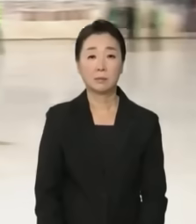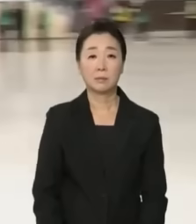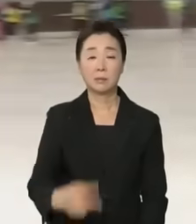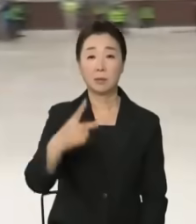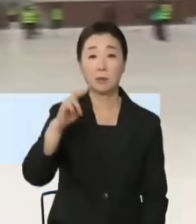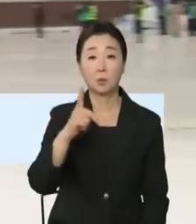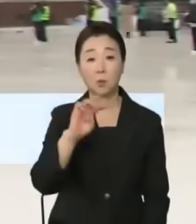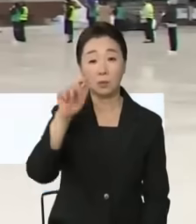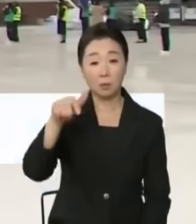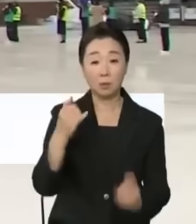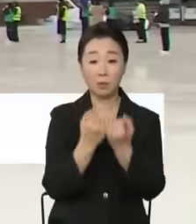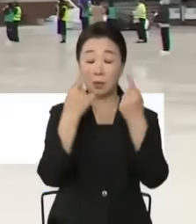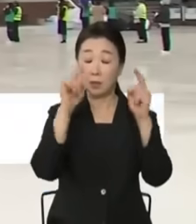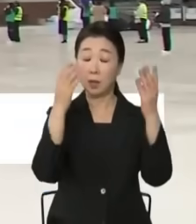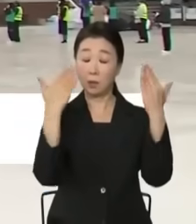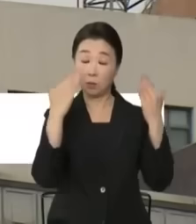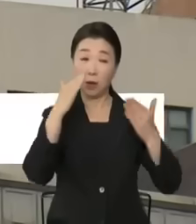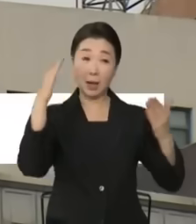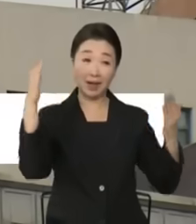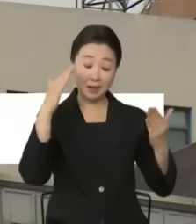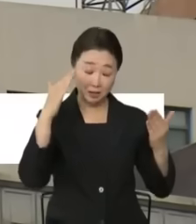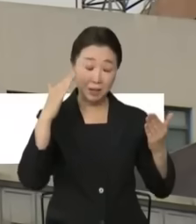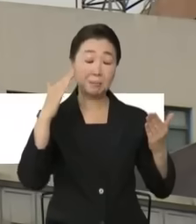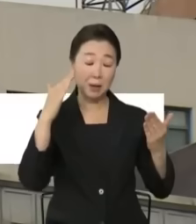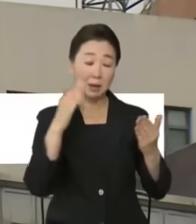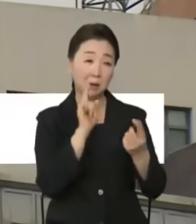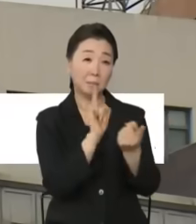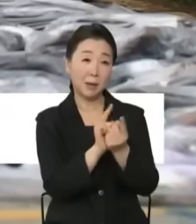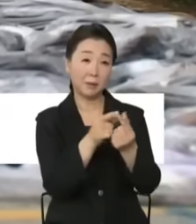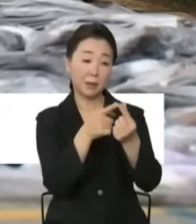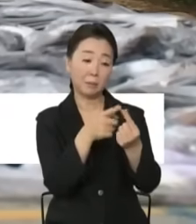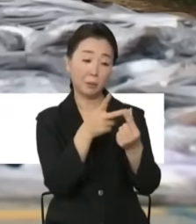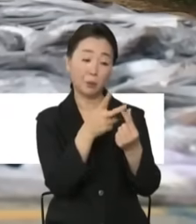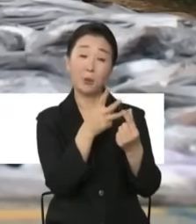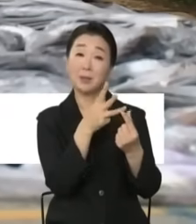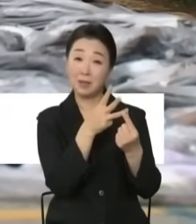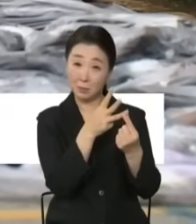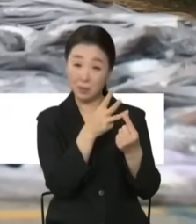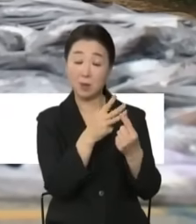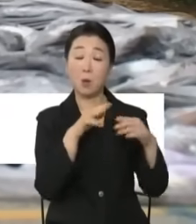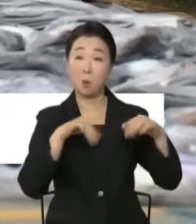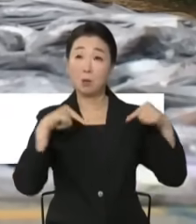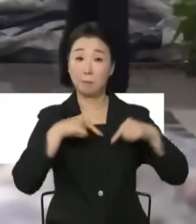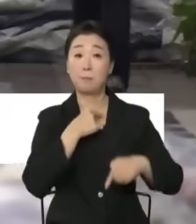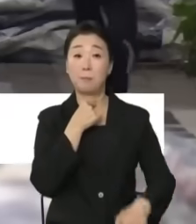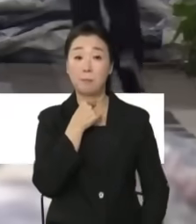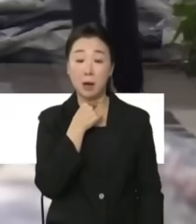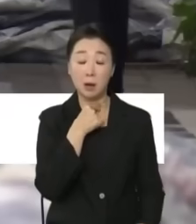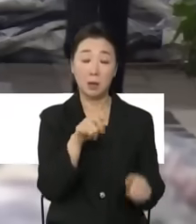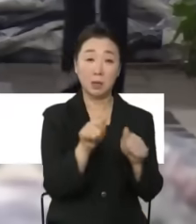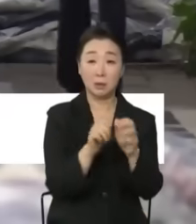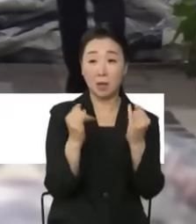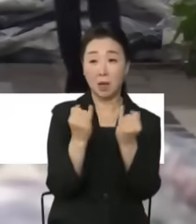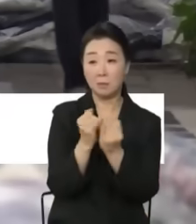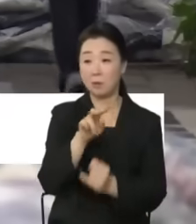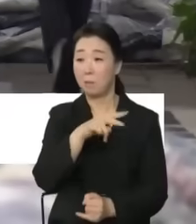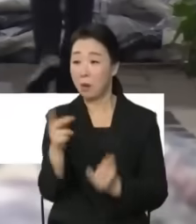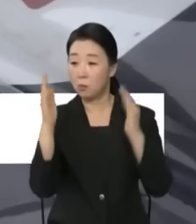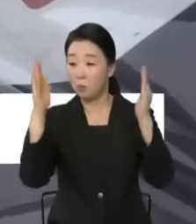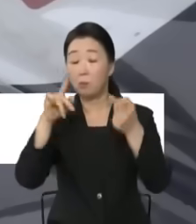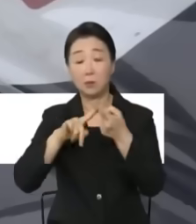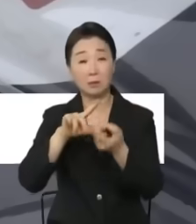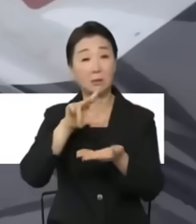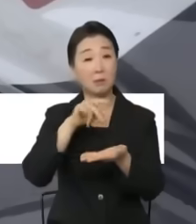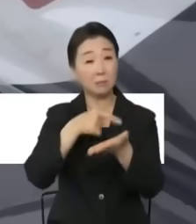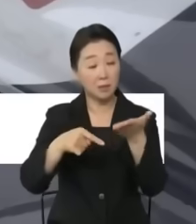동덕여대는 학생들과 3차 면담을 하겠다고 밝혔습니다. 남녀공학 전환 반대 시위로 발생한 피해 책임 문제 등도